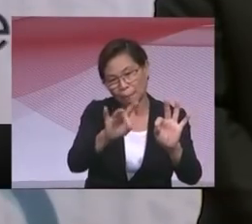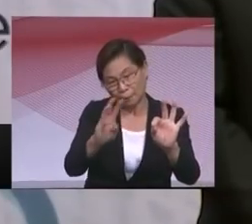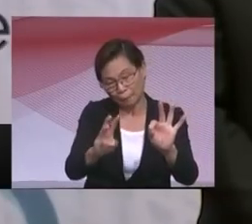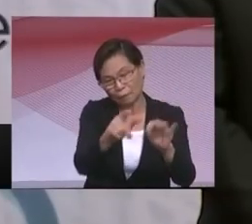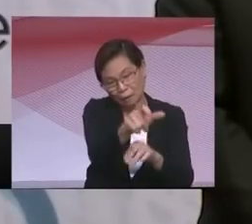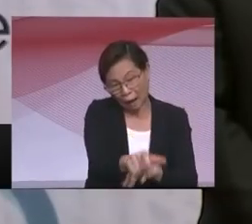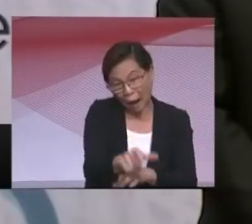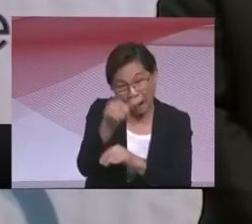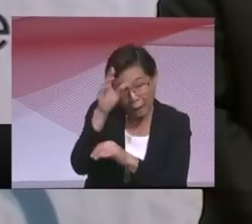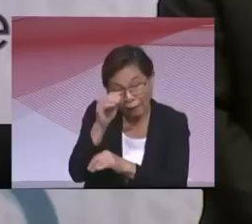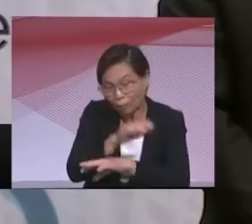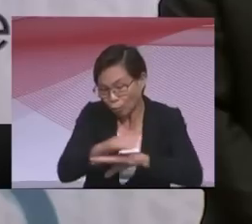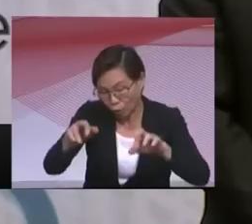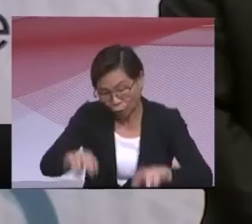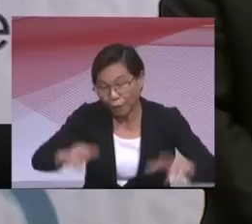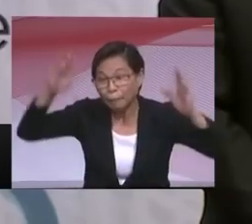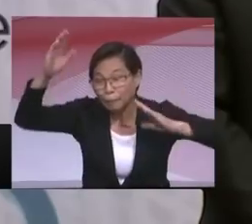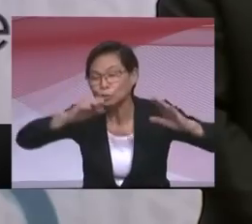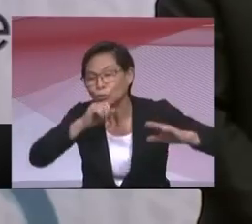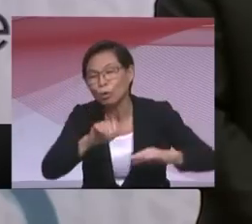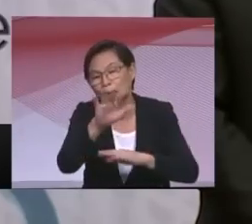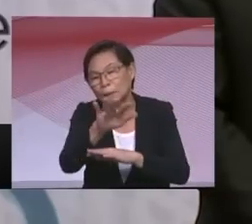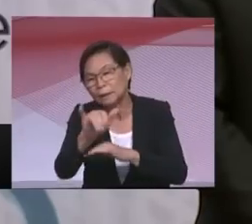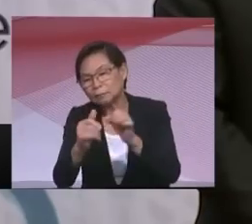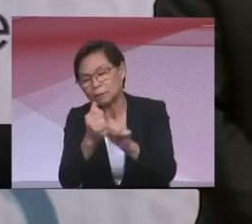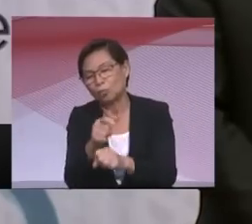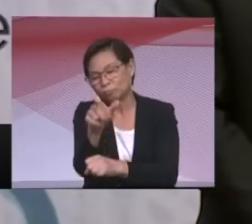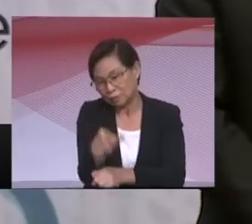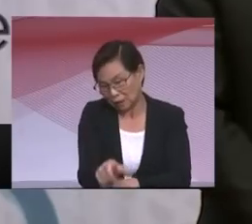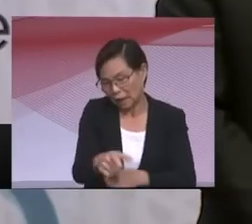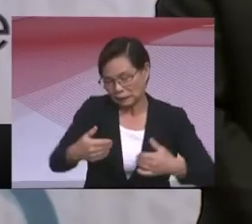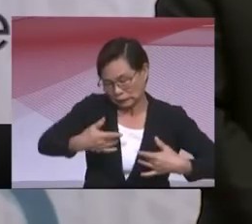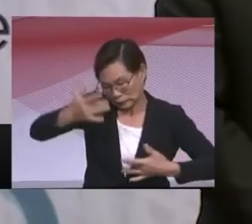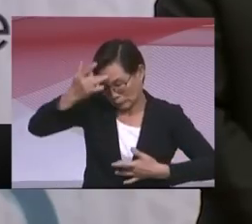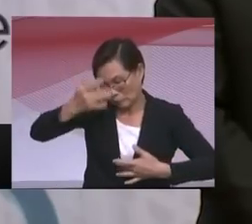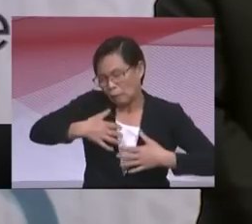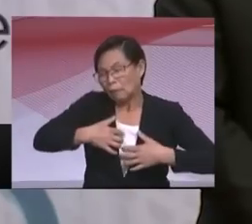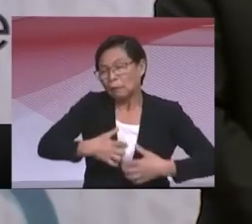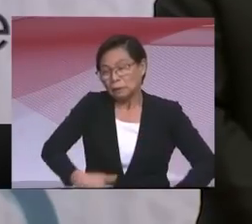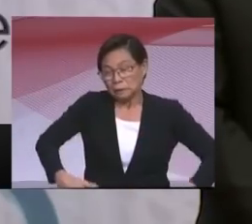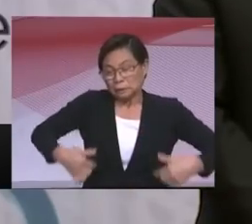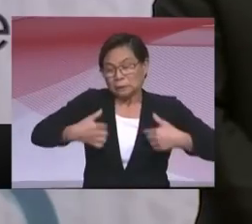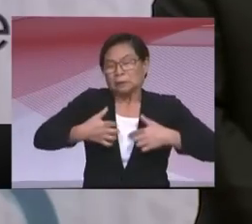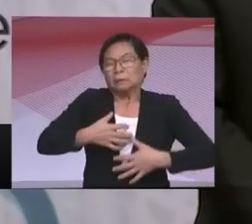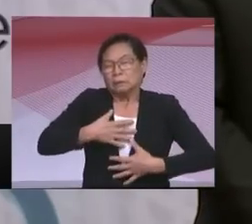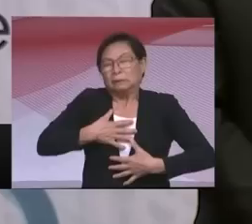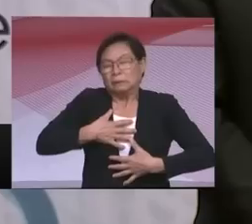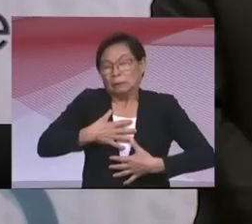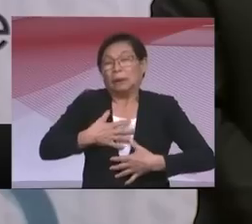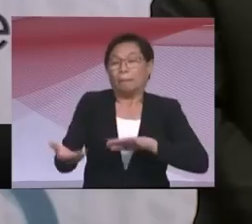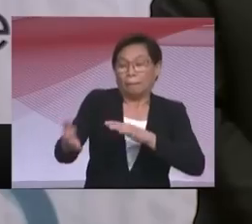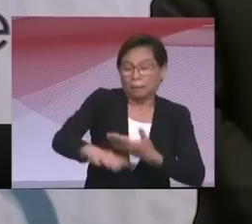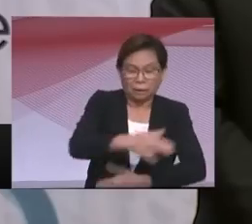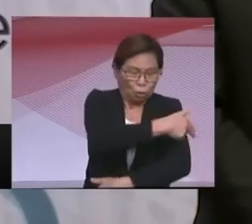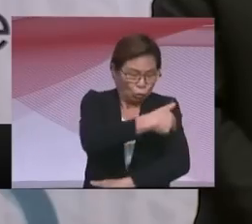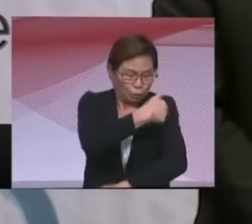29,186, seorang lelaki bukan warga negara berusia 56 tahun, mempunyai penyakit paru-paru obstruktif. Beliau meninggal di